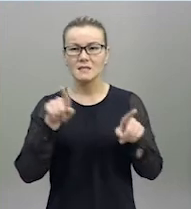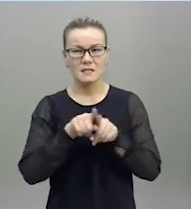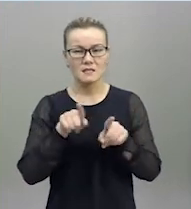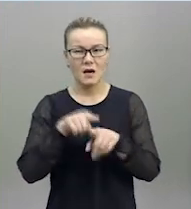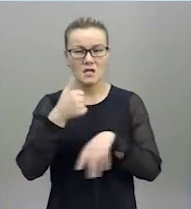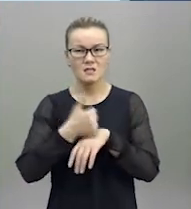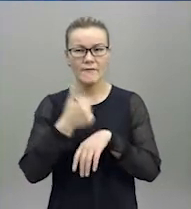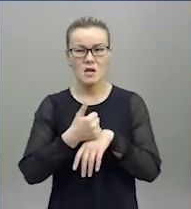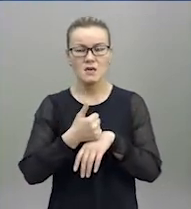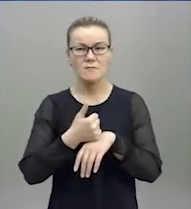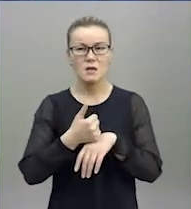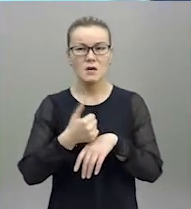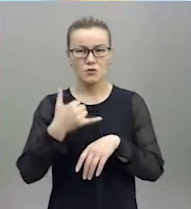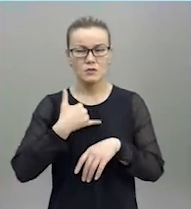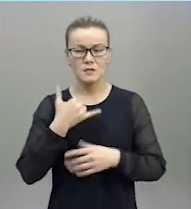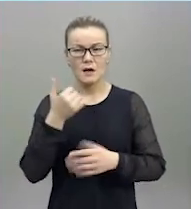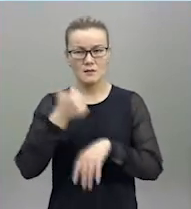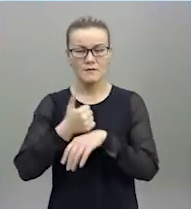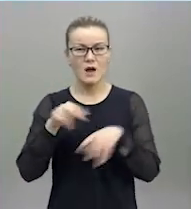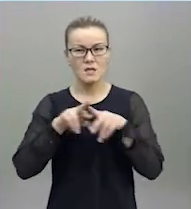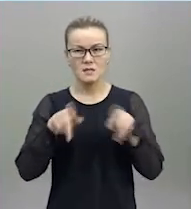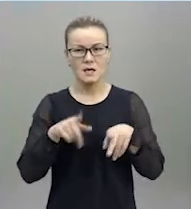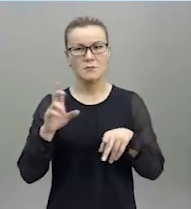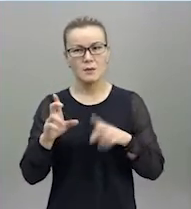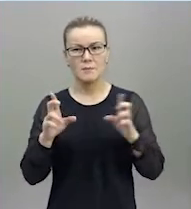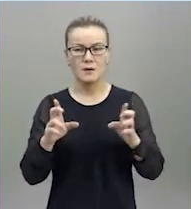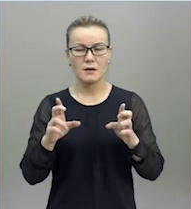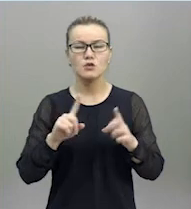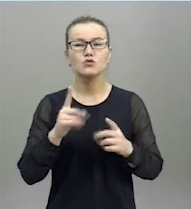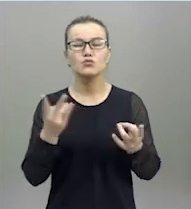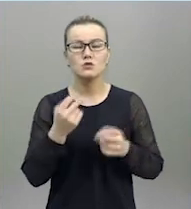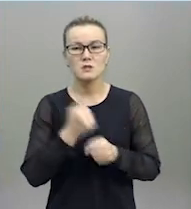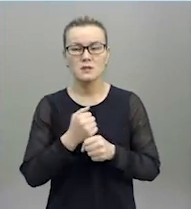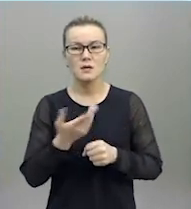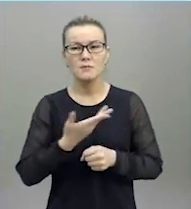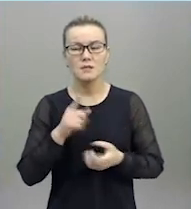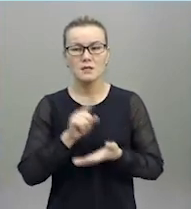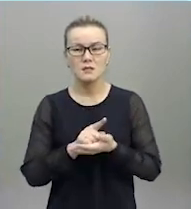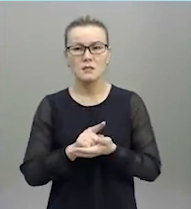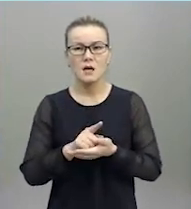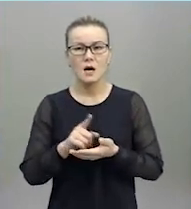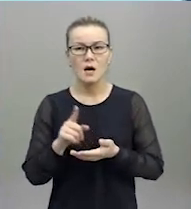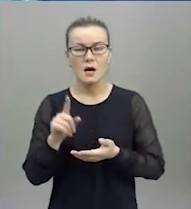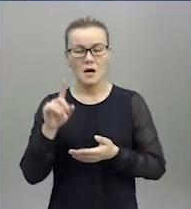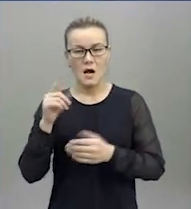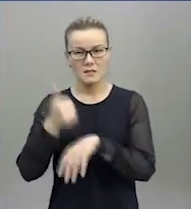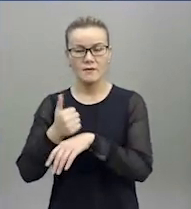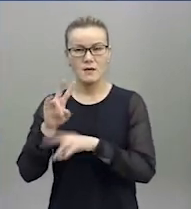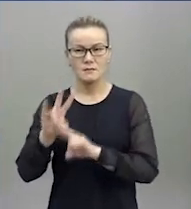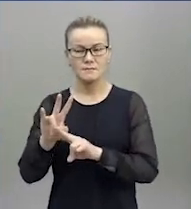а здесь у нас основания одинаковые что мы должны сделать мы должны основание оставить прежним и